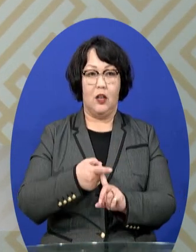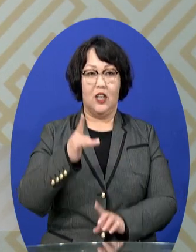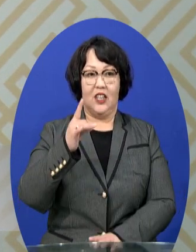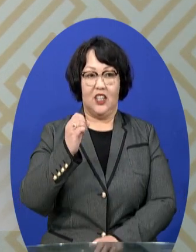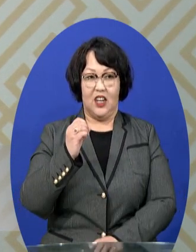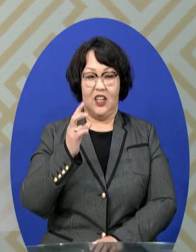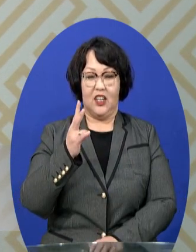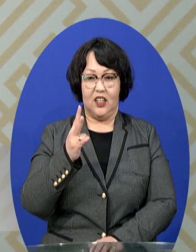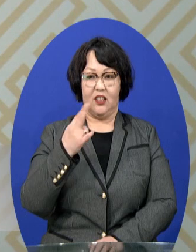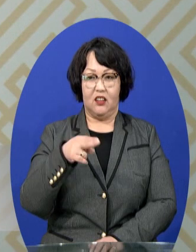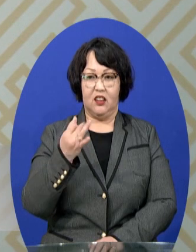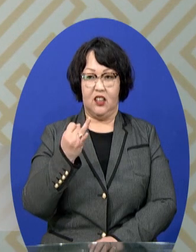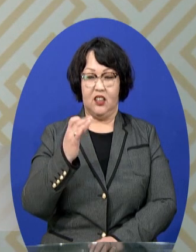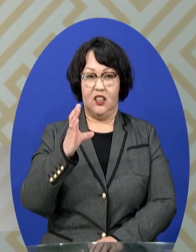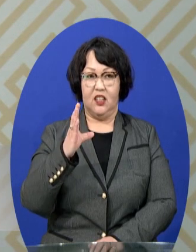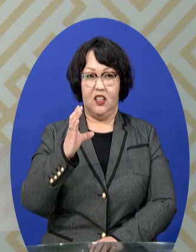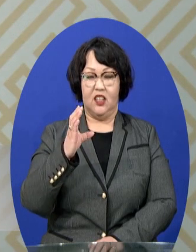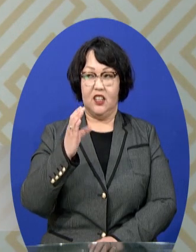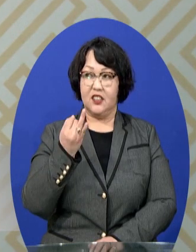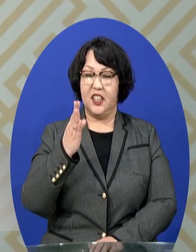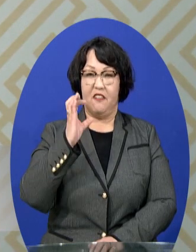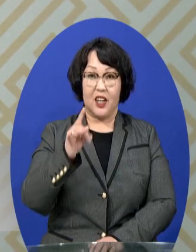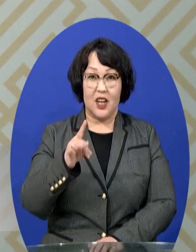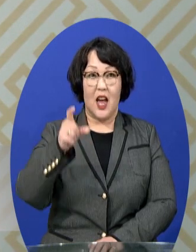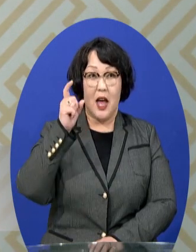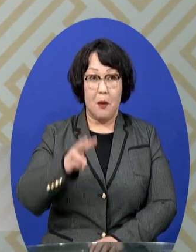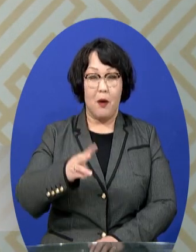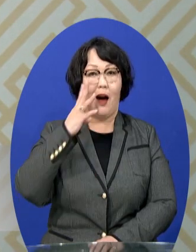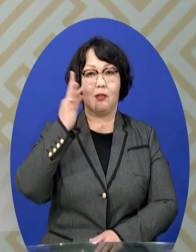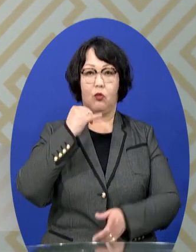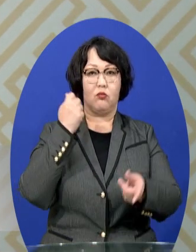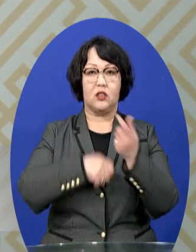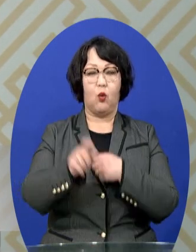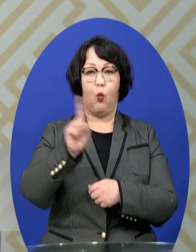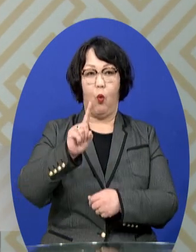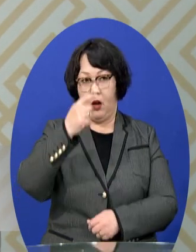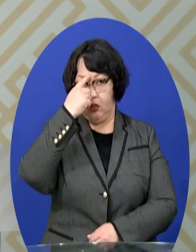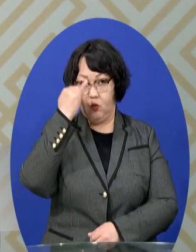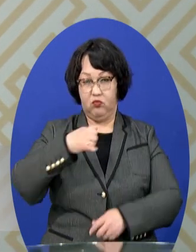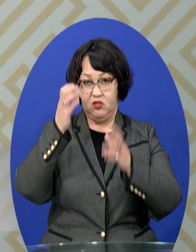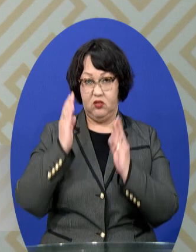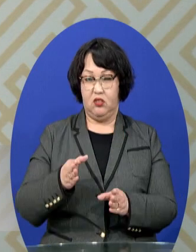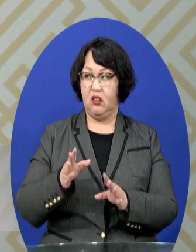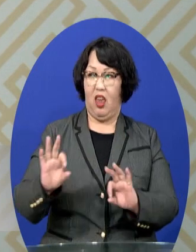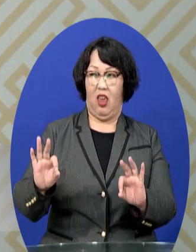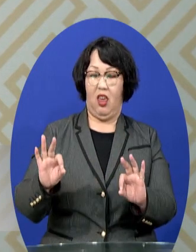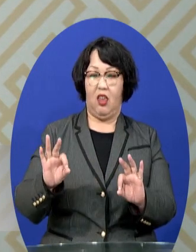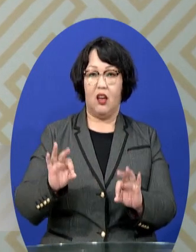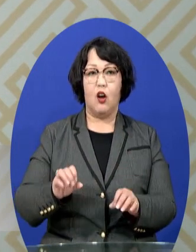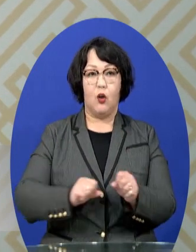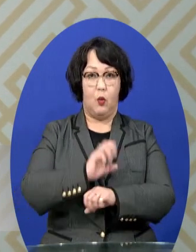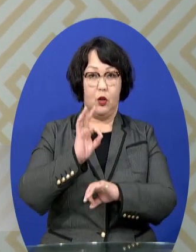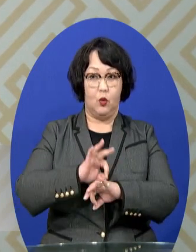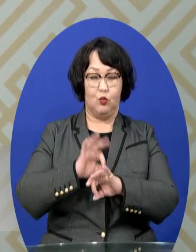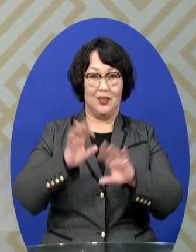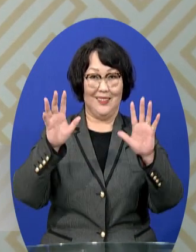гэдэг эмийг бол энтхэг улс одоо экспортод гарахгүй ингээд хоригсон. За тэгэхээр одоо мэдээж халдварын тохиолдол буурах тохиолдолд